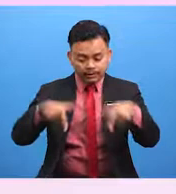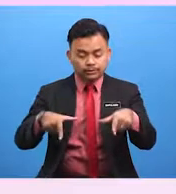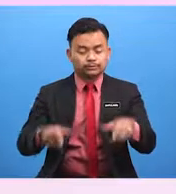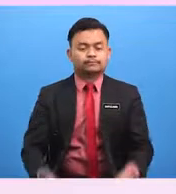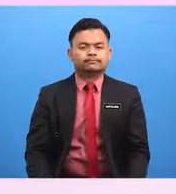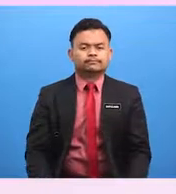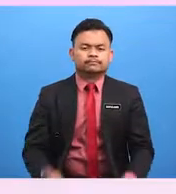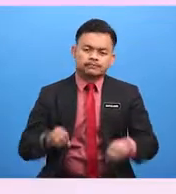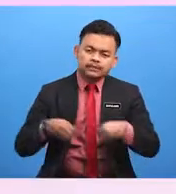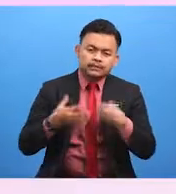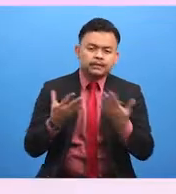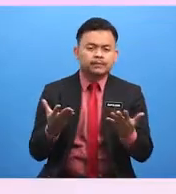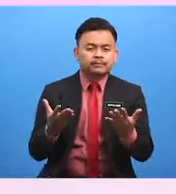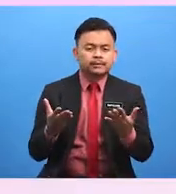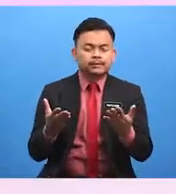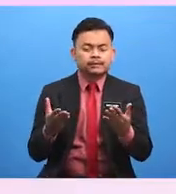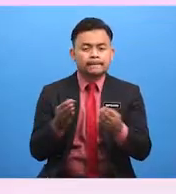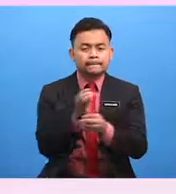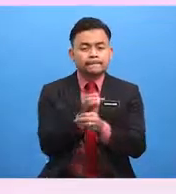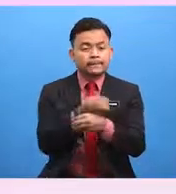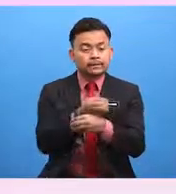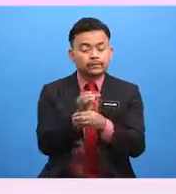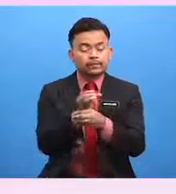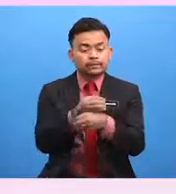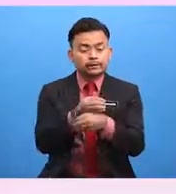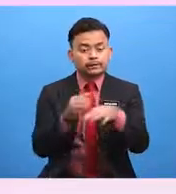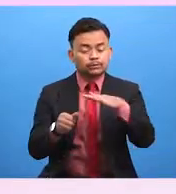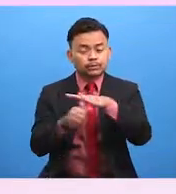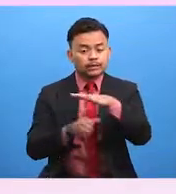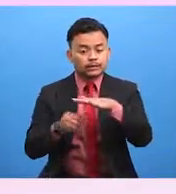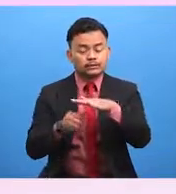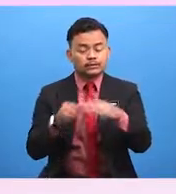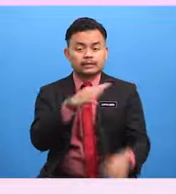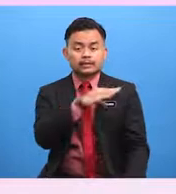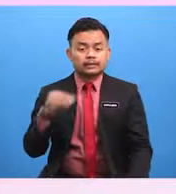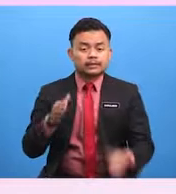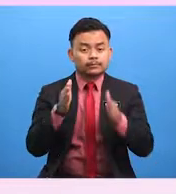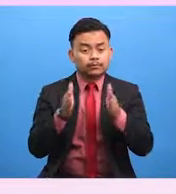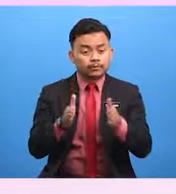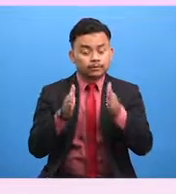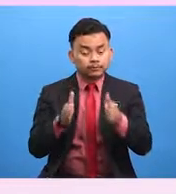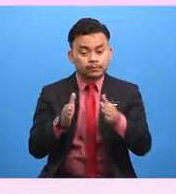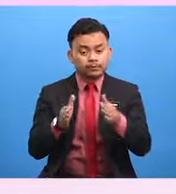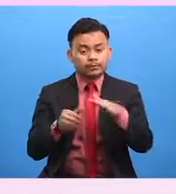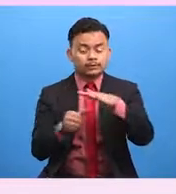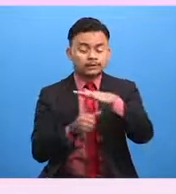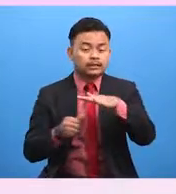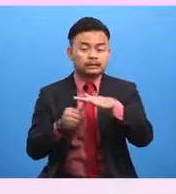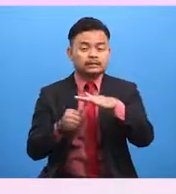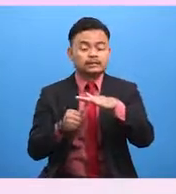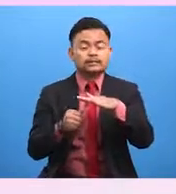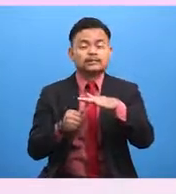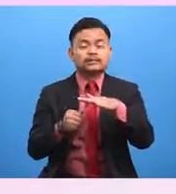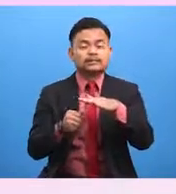Bagaimana agaknya bentuk-bentuk asas dan bongkah-bongkah asas dapat digunakan untuk